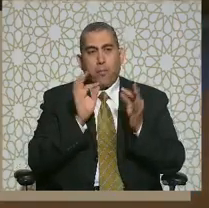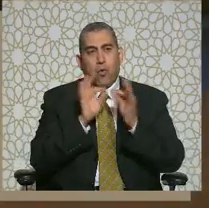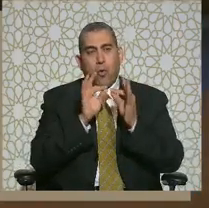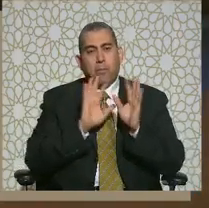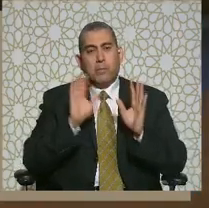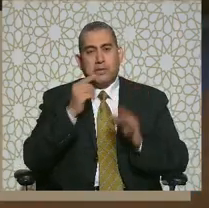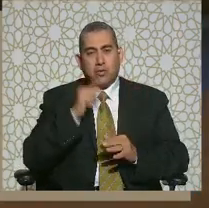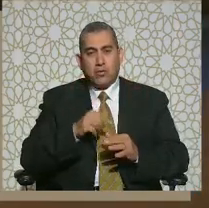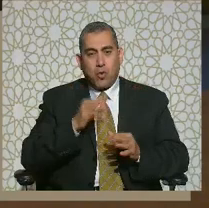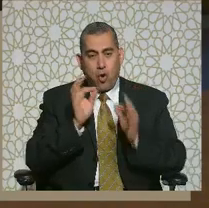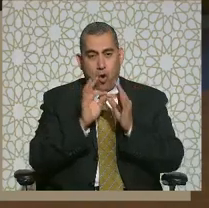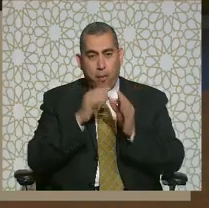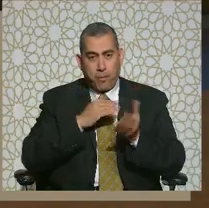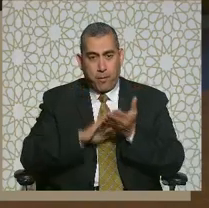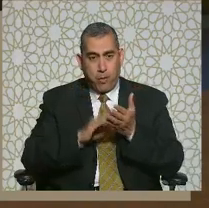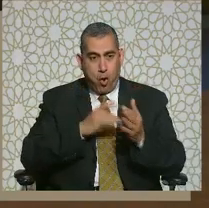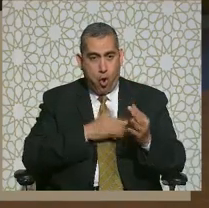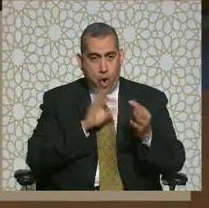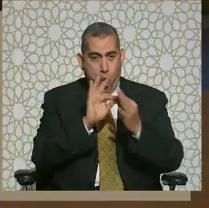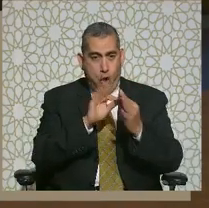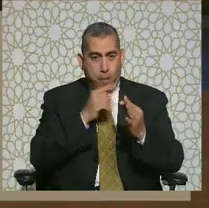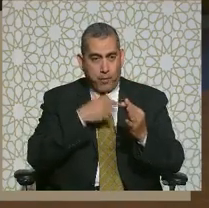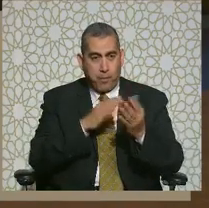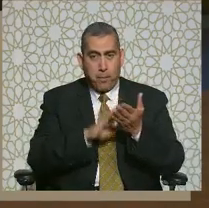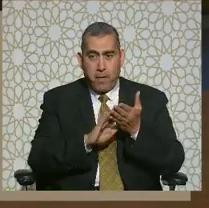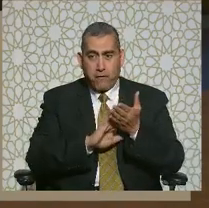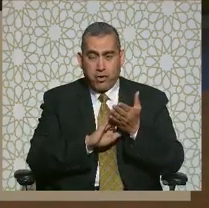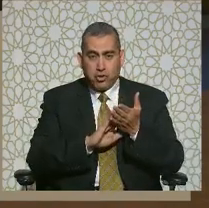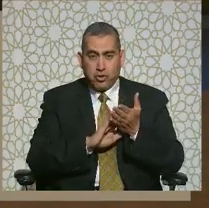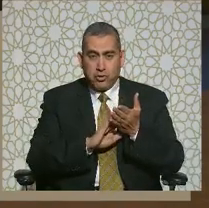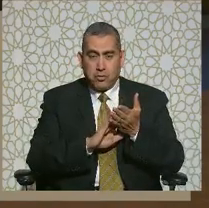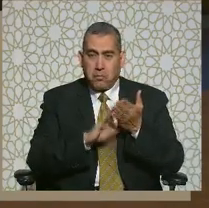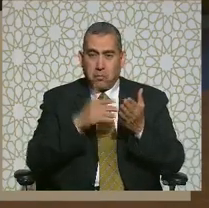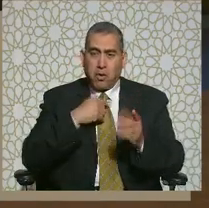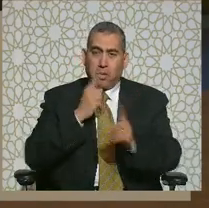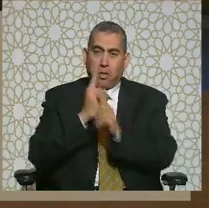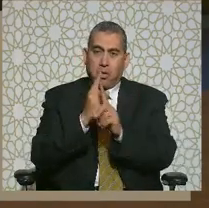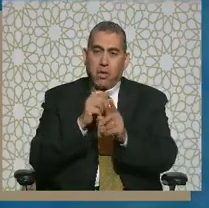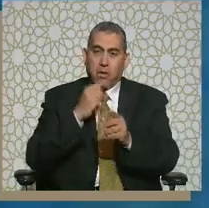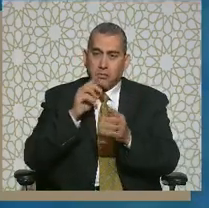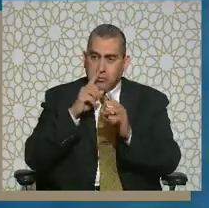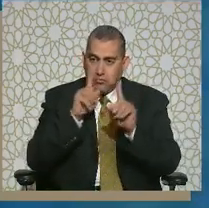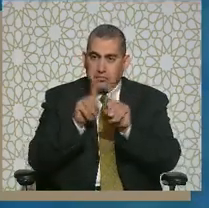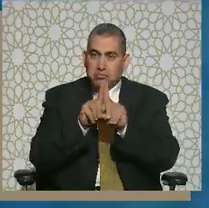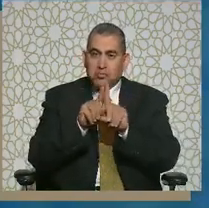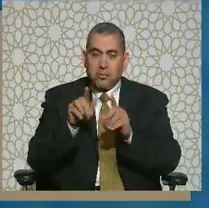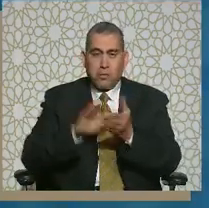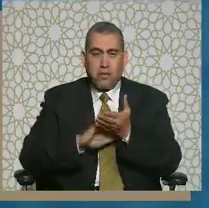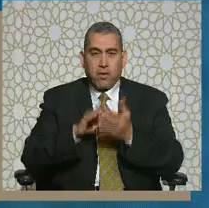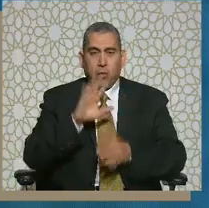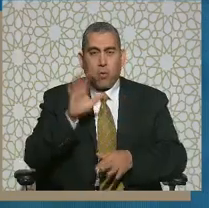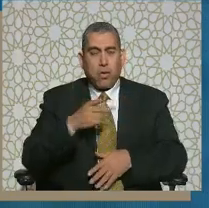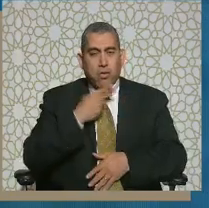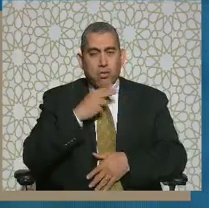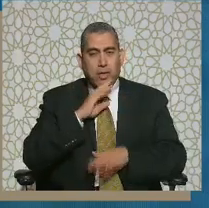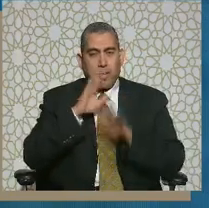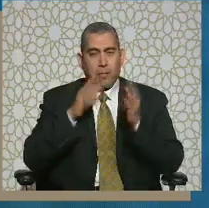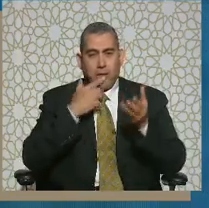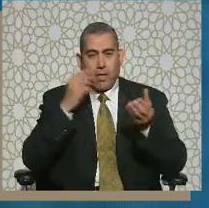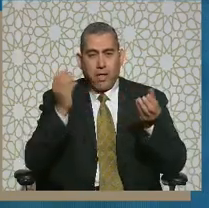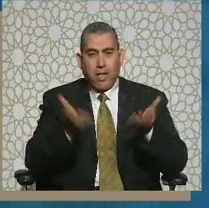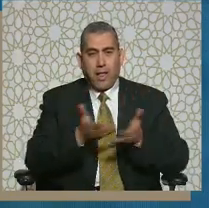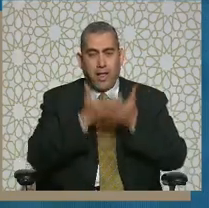ولو ما فيش في حياتنا حب رومانسي يبقى عمرنا ما نحس بالانس كلام كذب